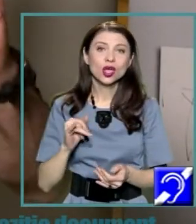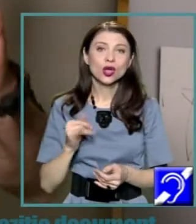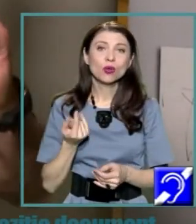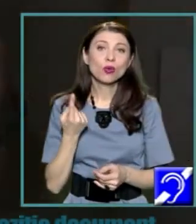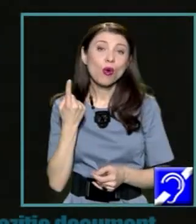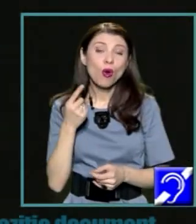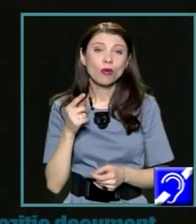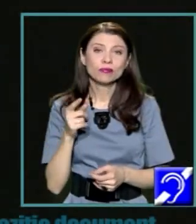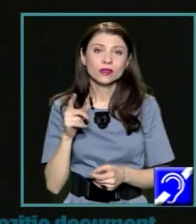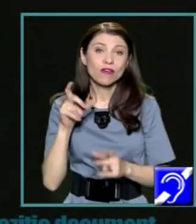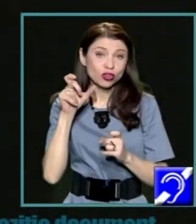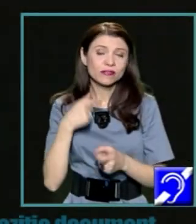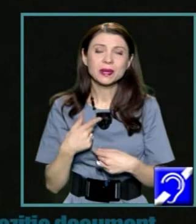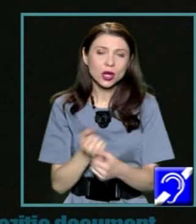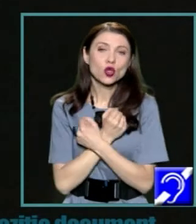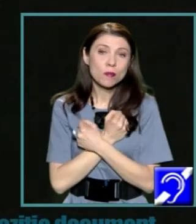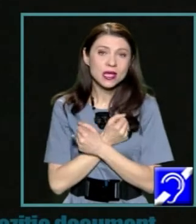Una pe care o iubesc este una în care am o